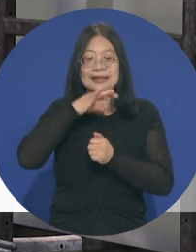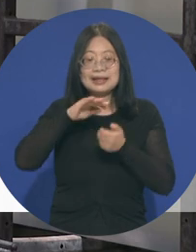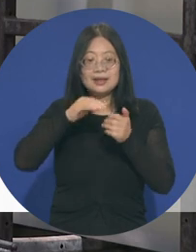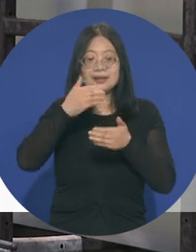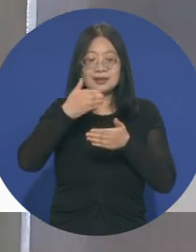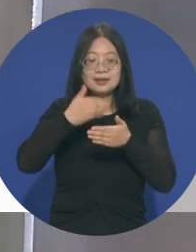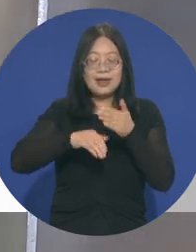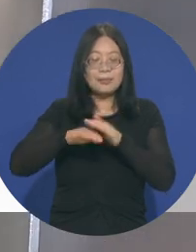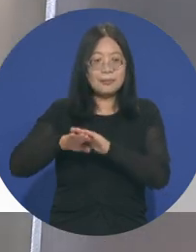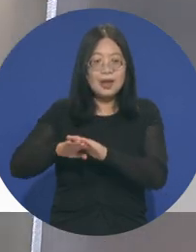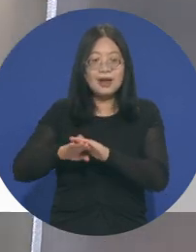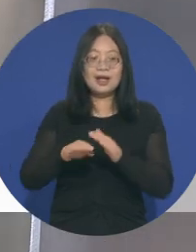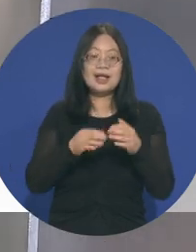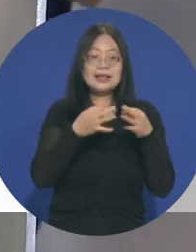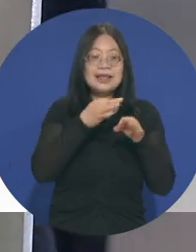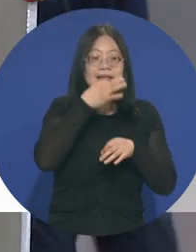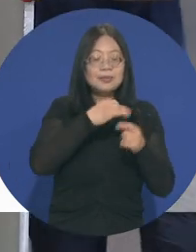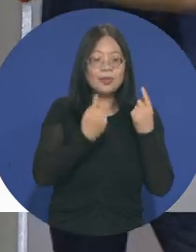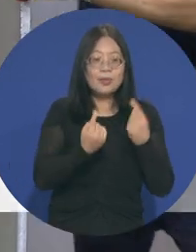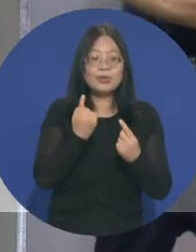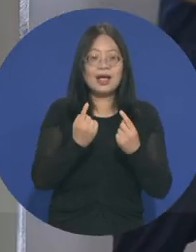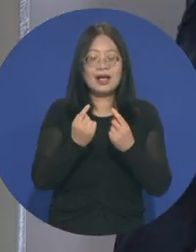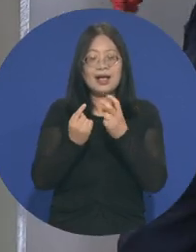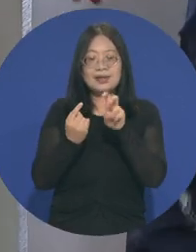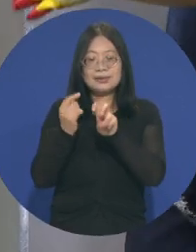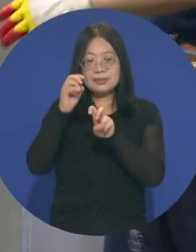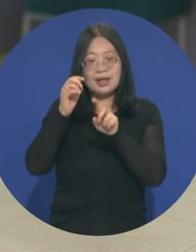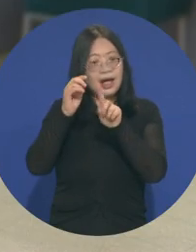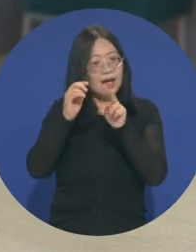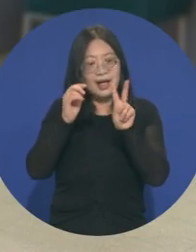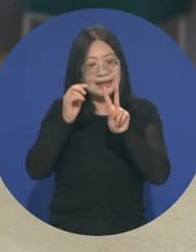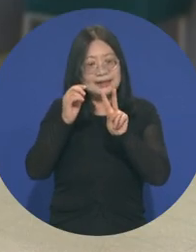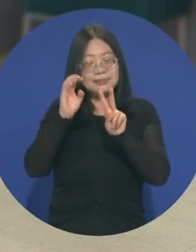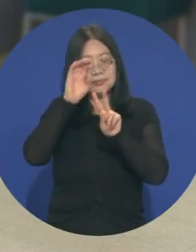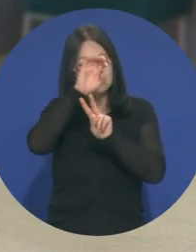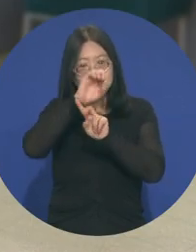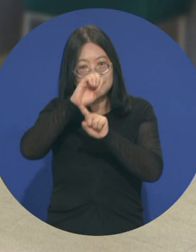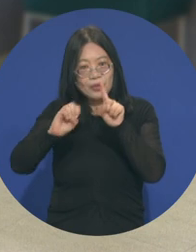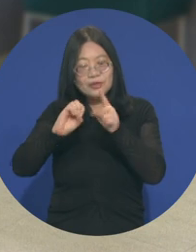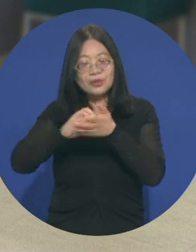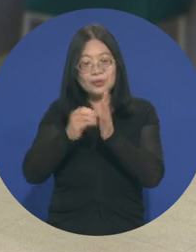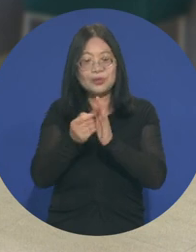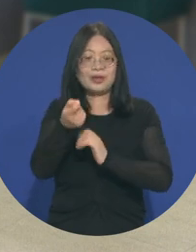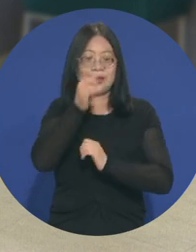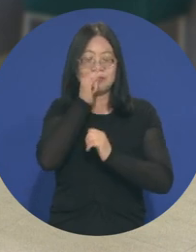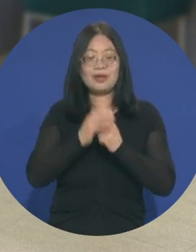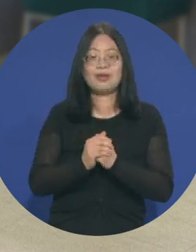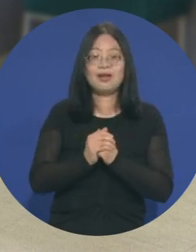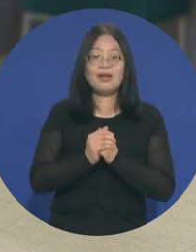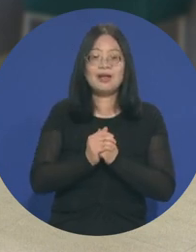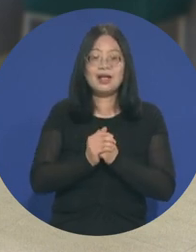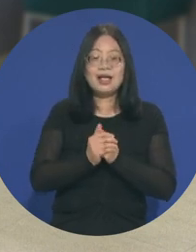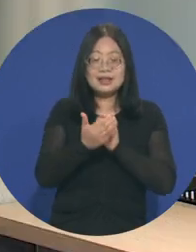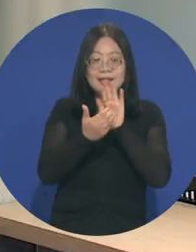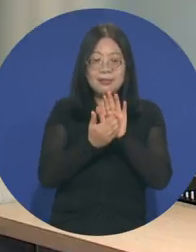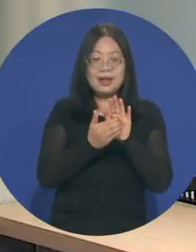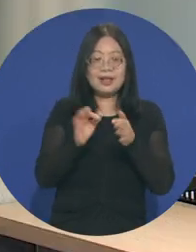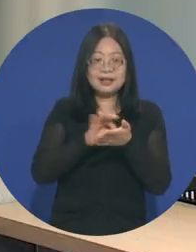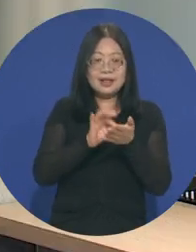보전으로 은행 금리보다 2% 낮게 이용할 수 있습니다. 산업재해 예방자금은 오는 2일부터